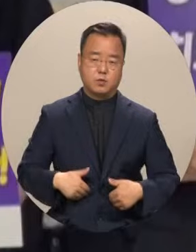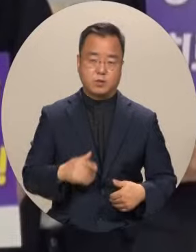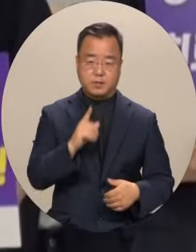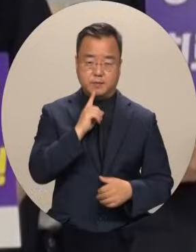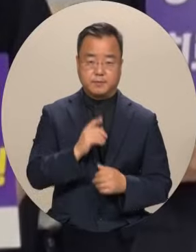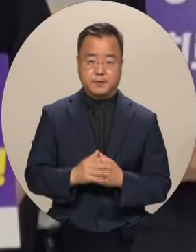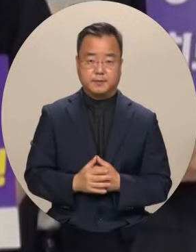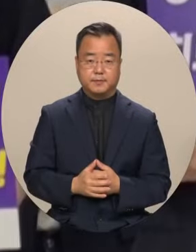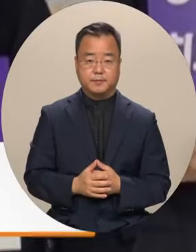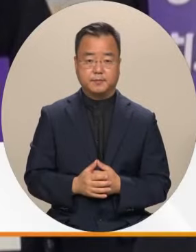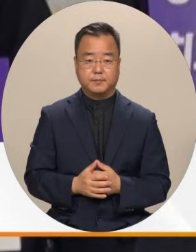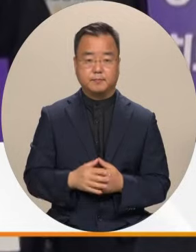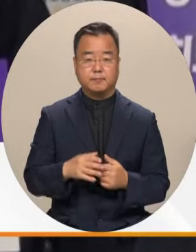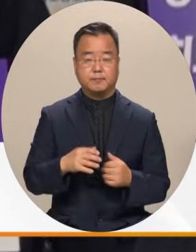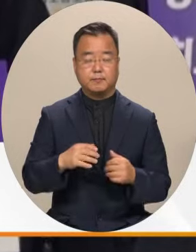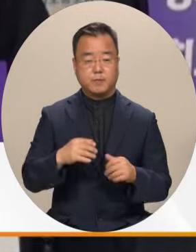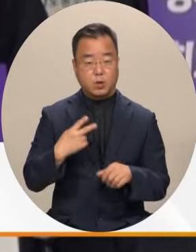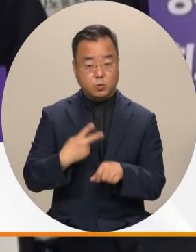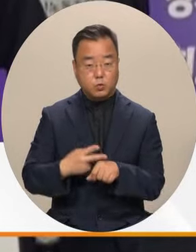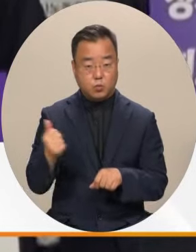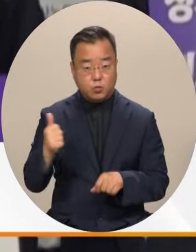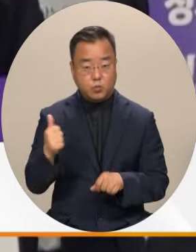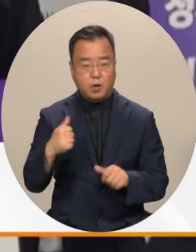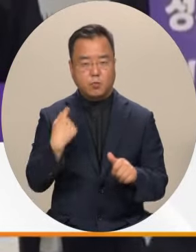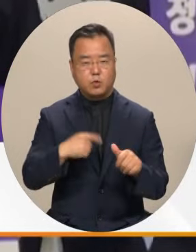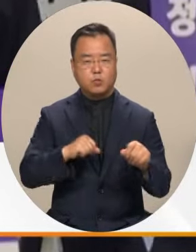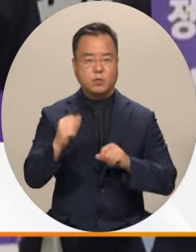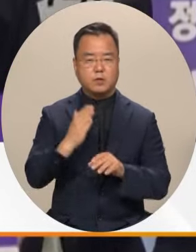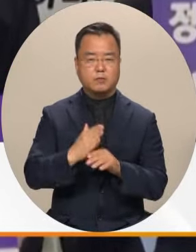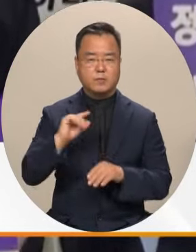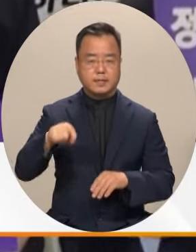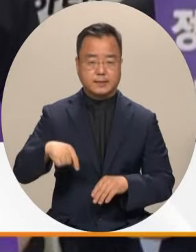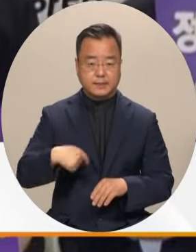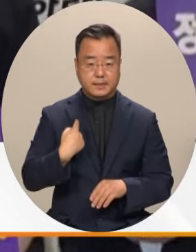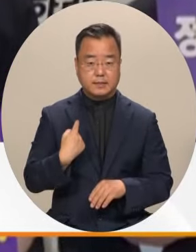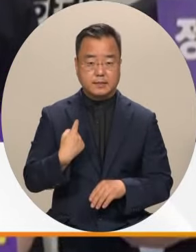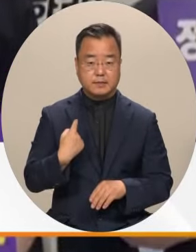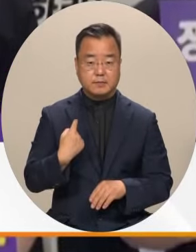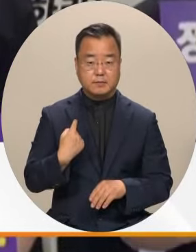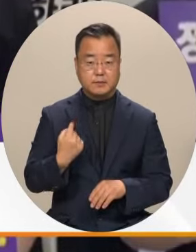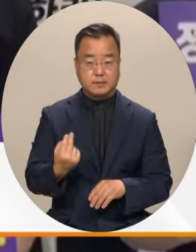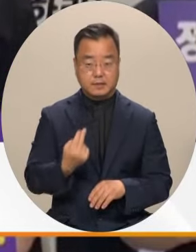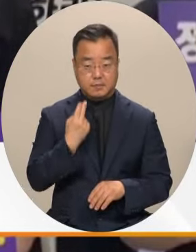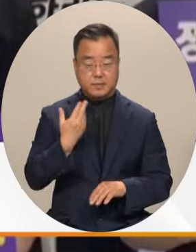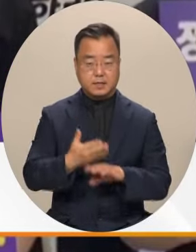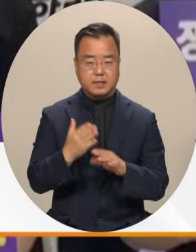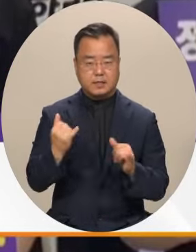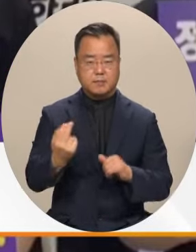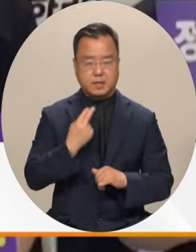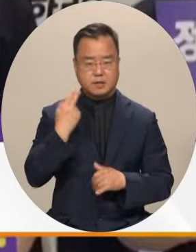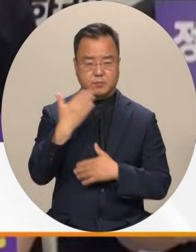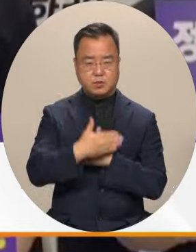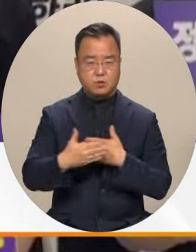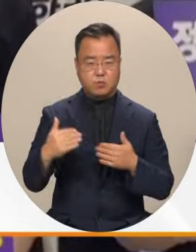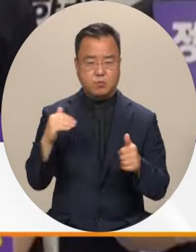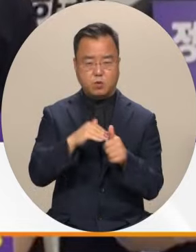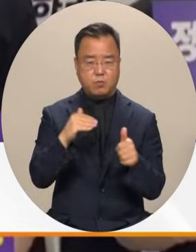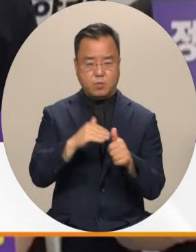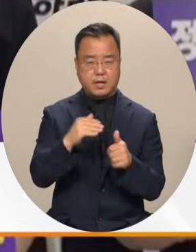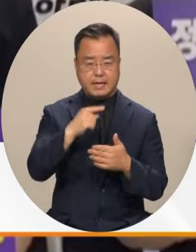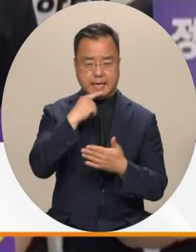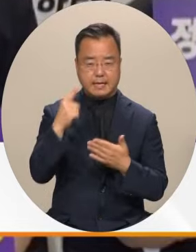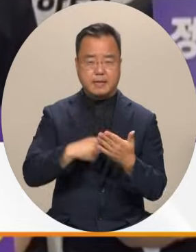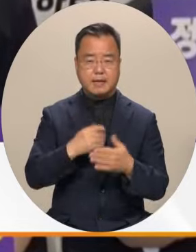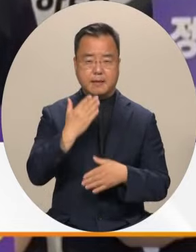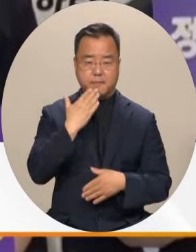밝혔습니다 교육 활동 중 자신 또는 타인의 생명 신체에 위해를 끼치거나 재산에 중대한 손해를 끼칠